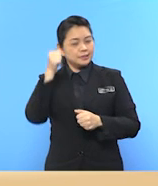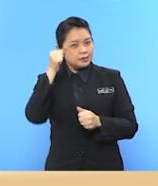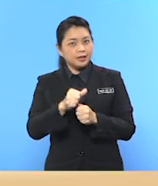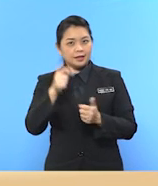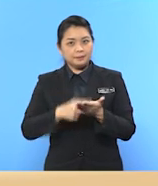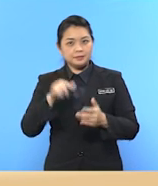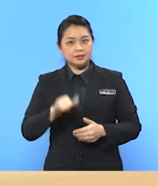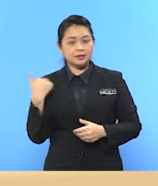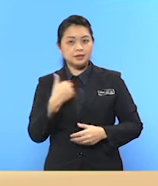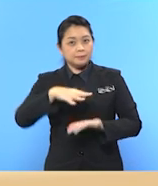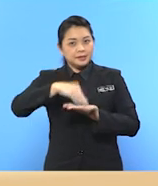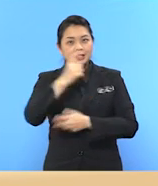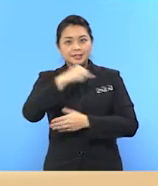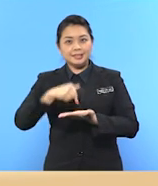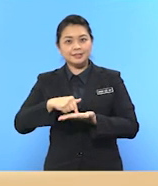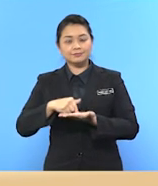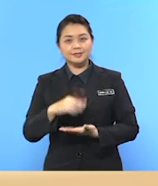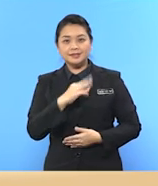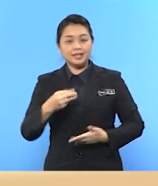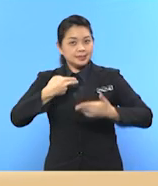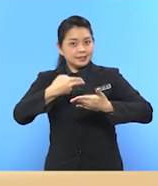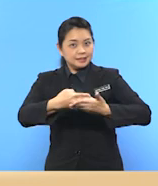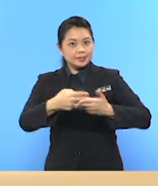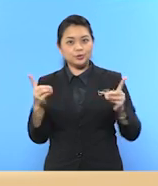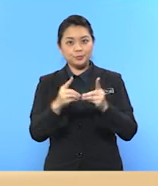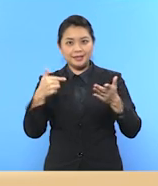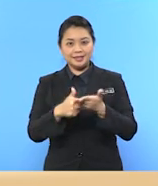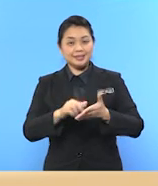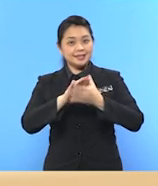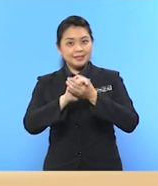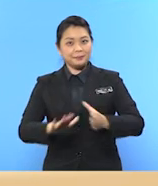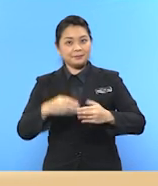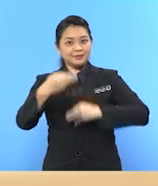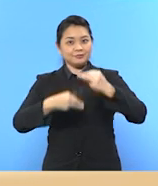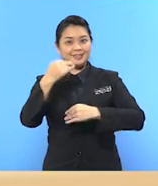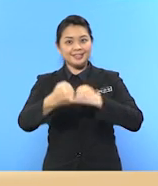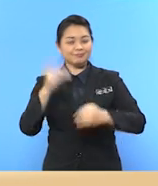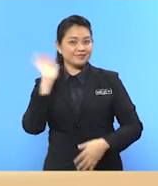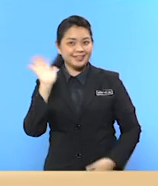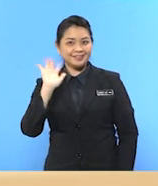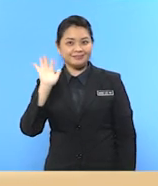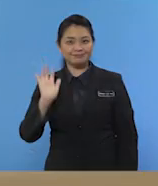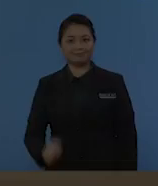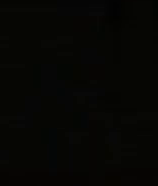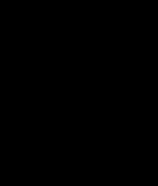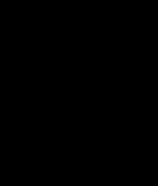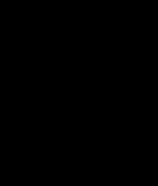Cikgu harap murid-murid dapat ingat apa yang kita pelajari hari ini. Dan sehingga berjumpa lagi, selamat maju jaya. Bye!